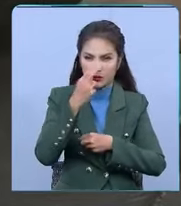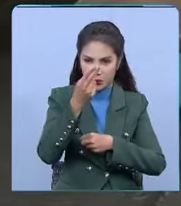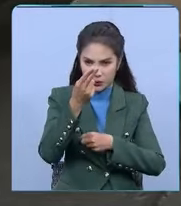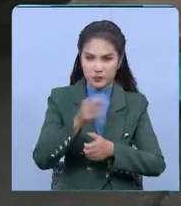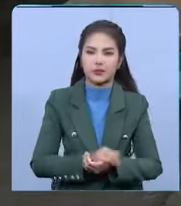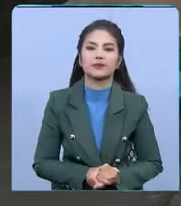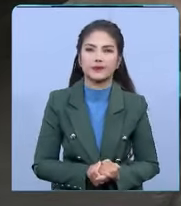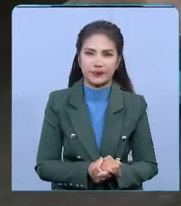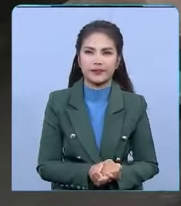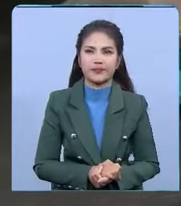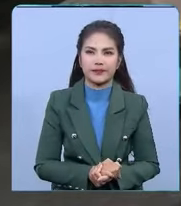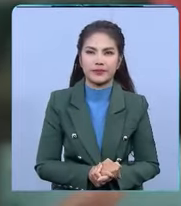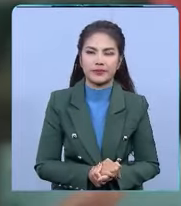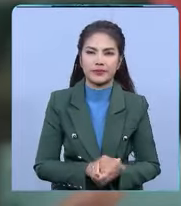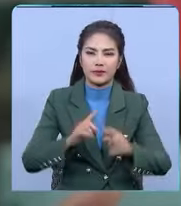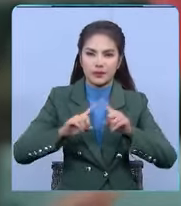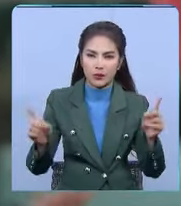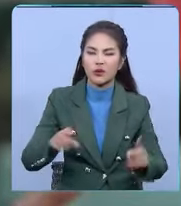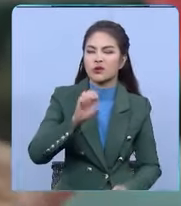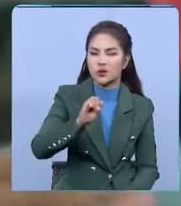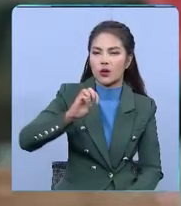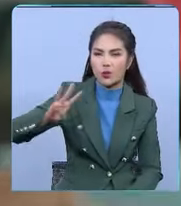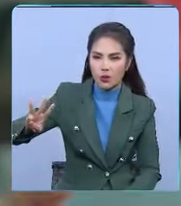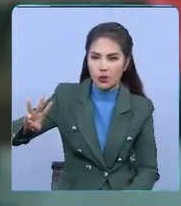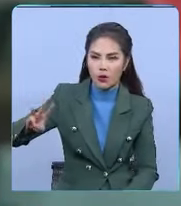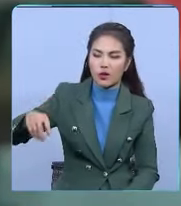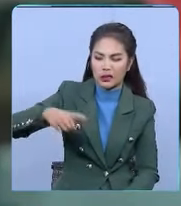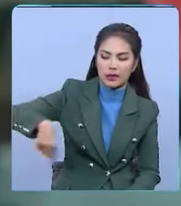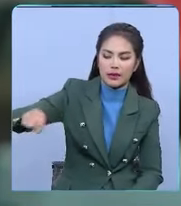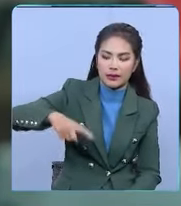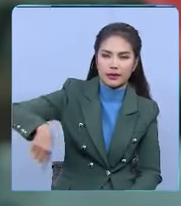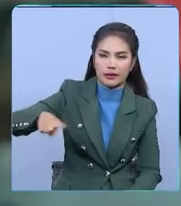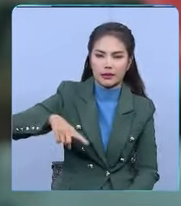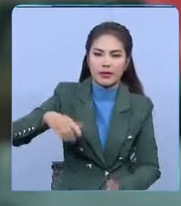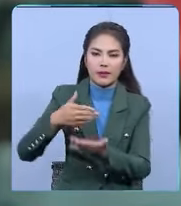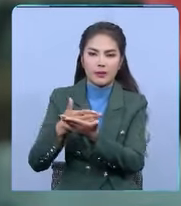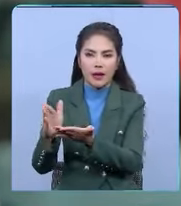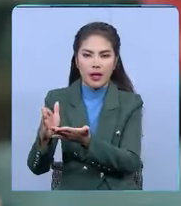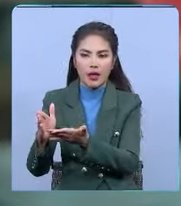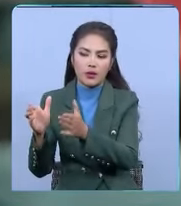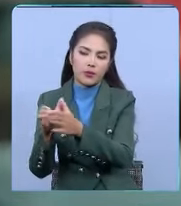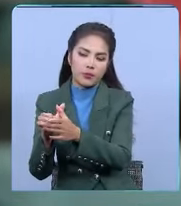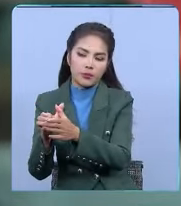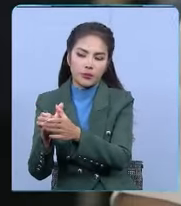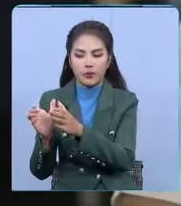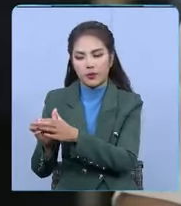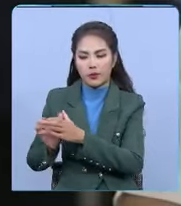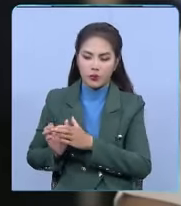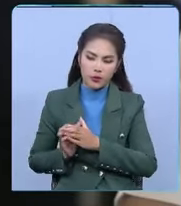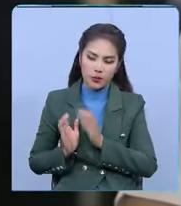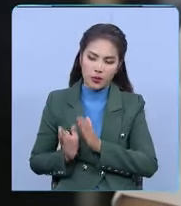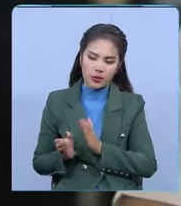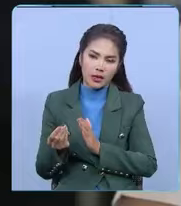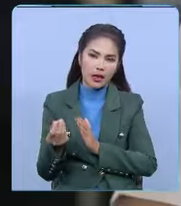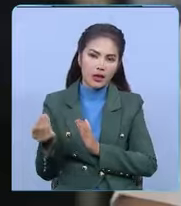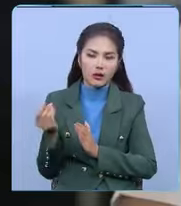ไปว่าแต่ว่าสว.ที่อยู่ข้างในเนี่ยเขาอาจจะแบ่งเป็นพวกของเขาว่าพวกเขากี่คนเนี่ยเราก็